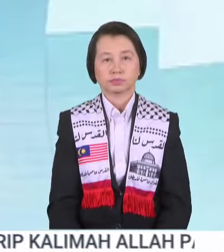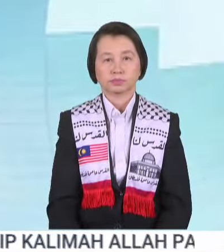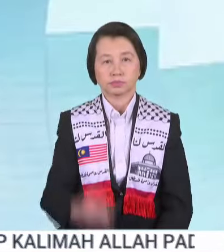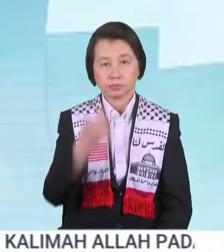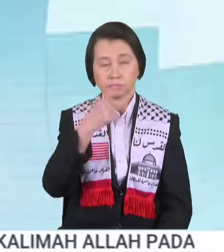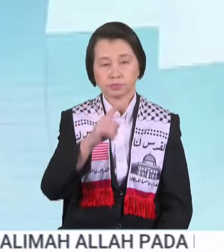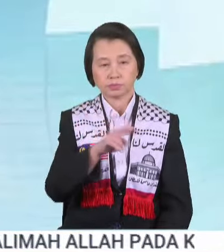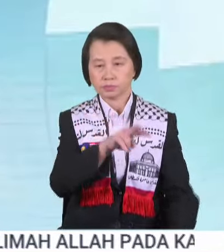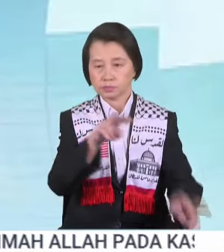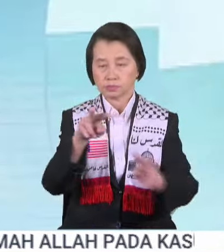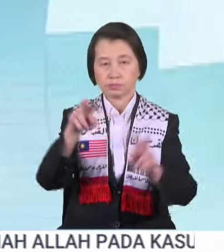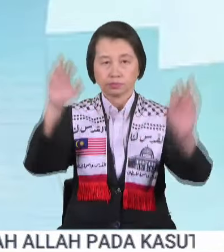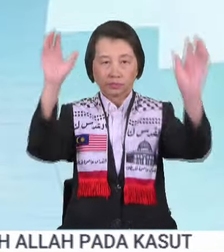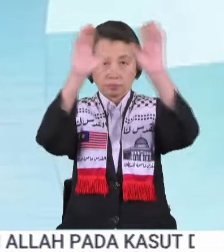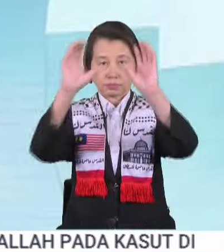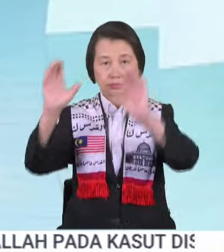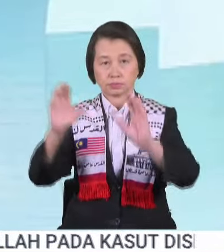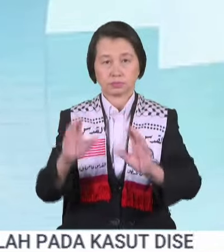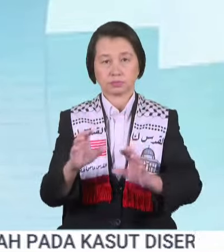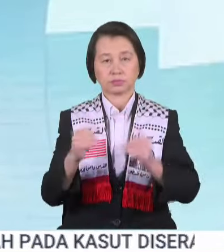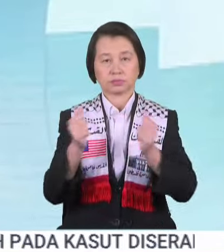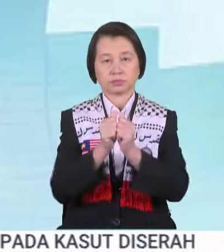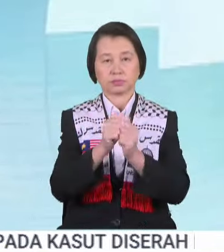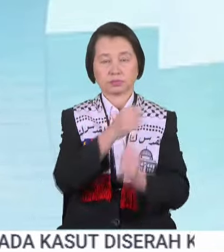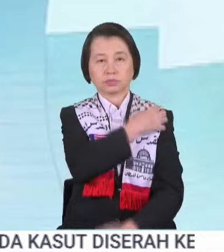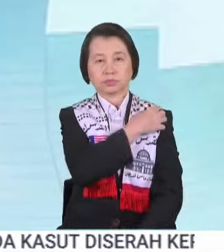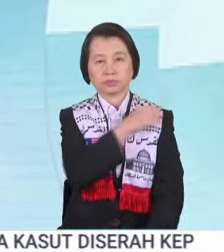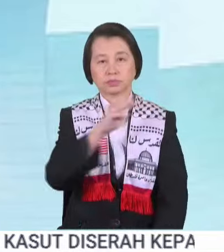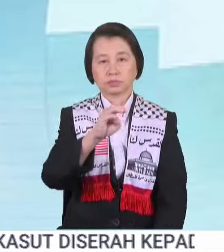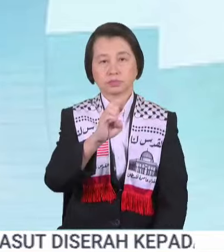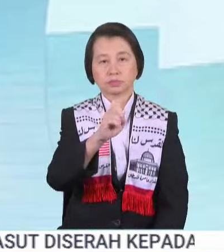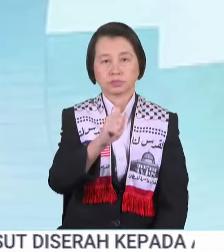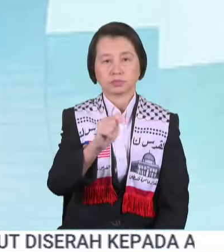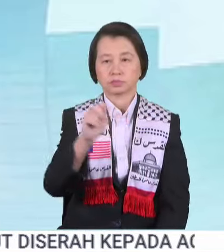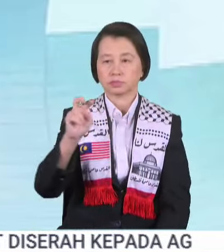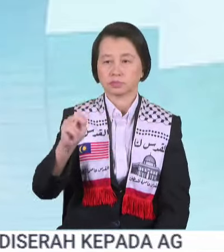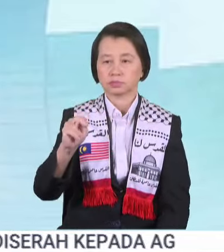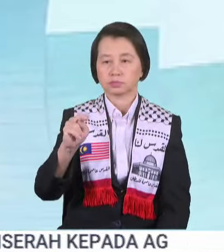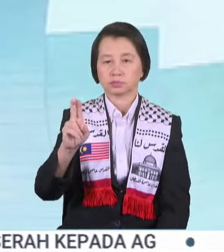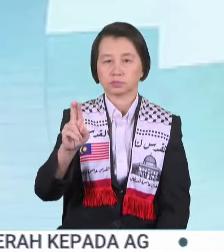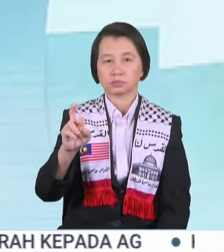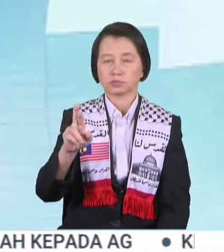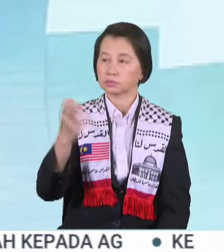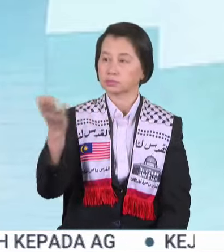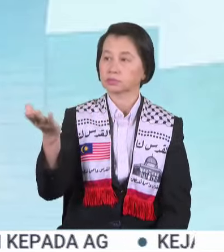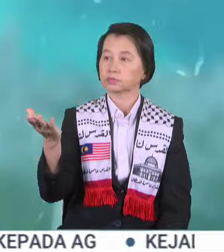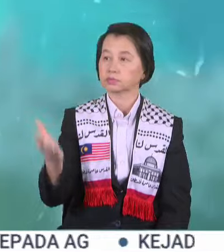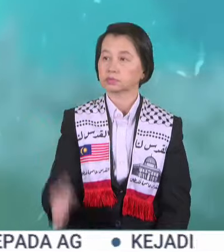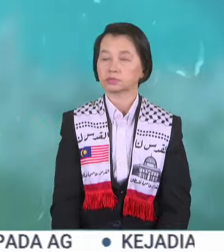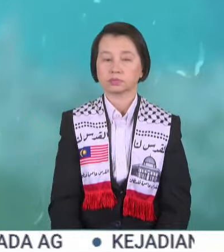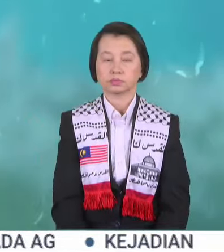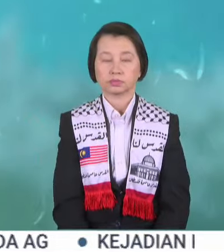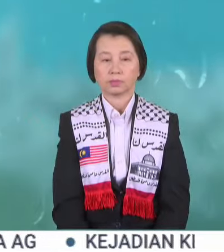Saudara, bagi meninjau laporan cuaca semasa seluruh negara, kita bersama pegawai Met Malaysia, Nur Sazlinda Hanif.